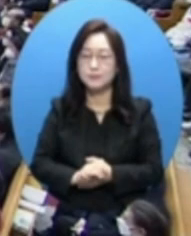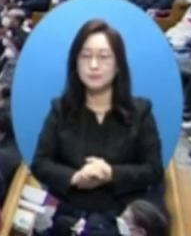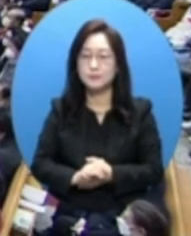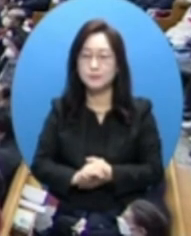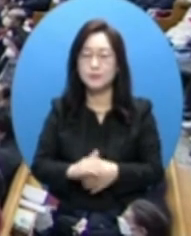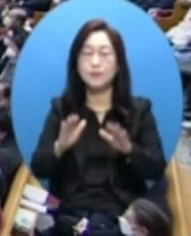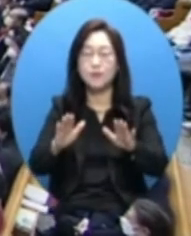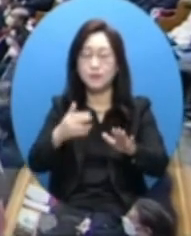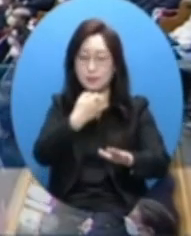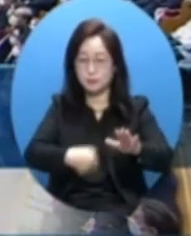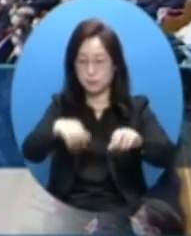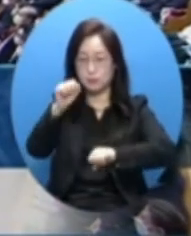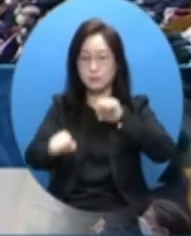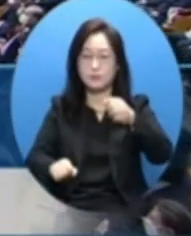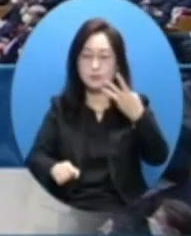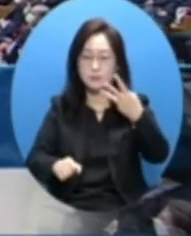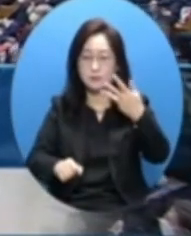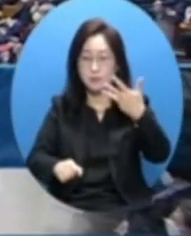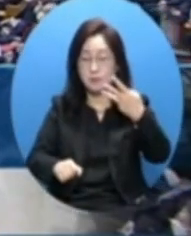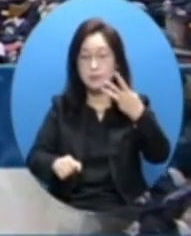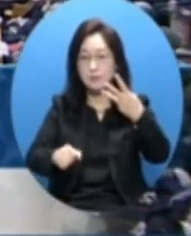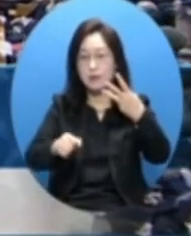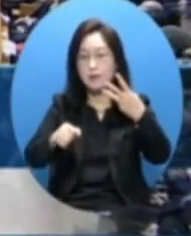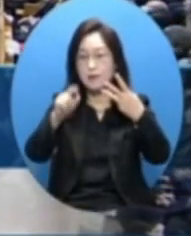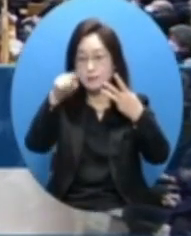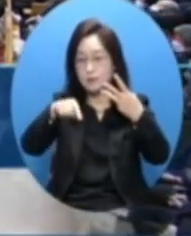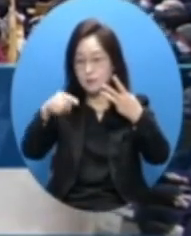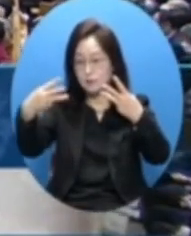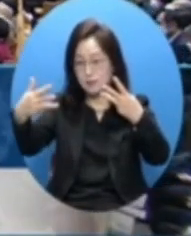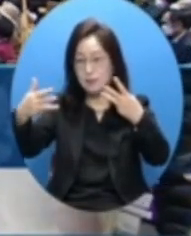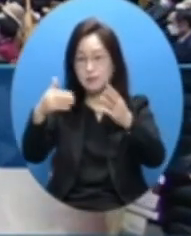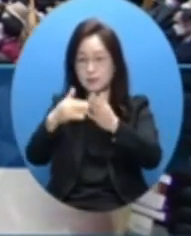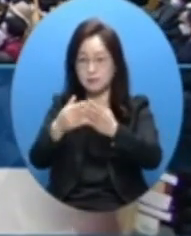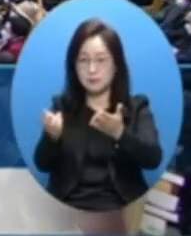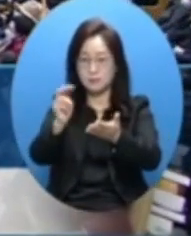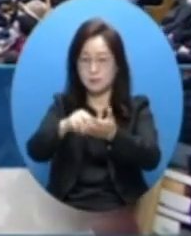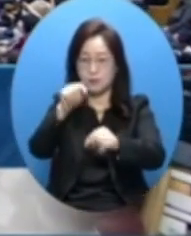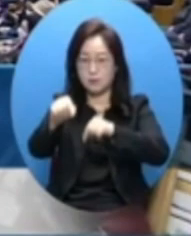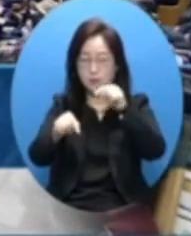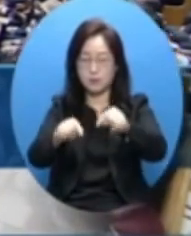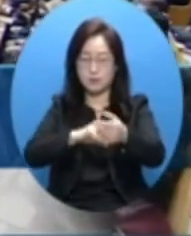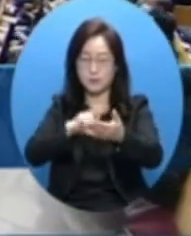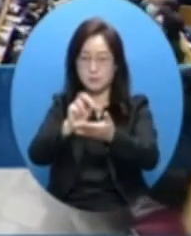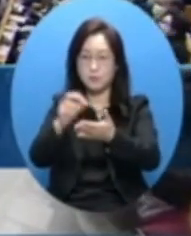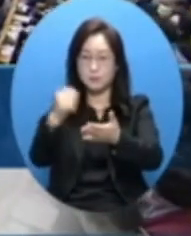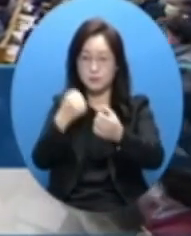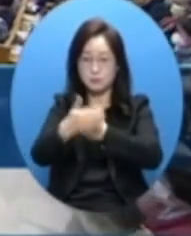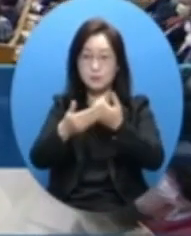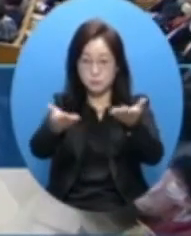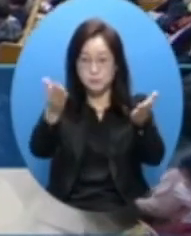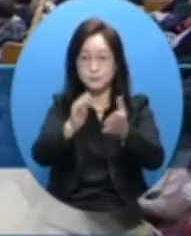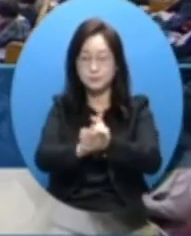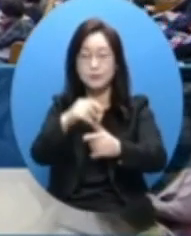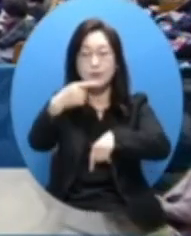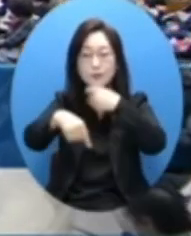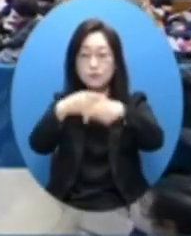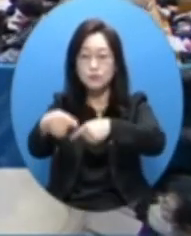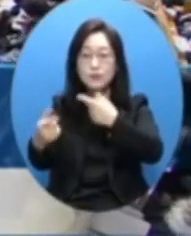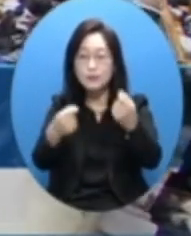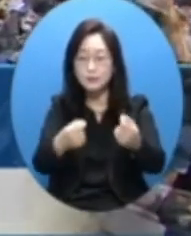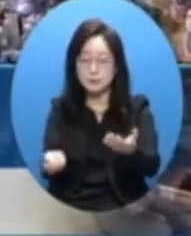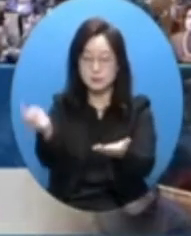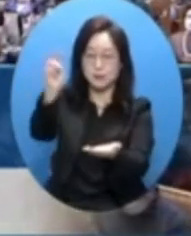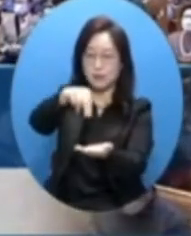오늘 사도행전 3장 1절로 8절 말씀 가지고 일어나 걸어라 어떤 제목으로 말씀을 나누기 변합니다 제보람 따르시기 바랍니다